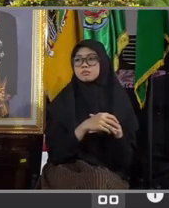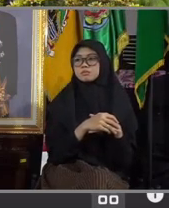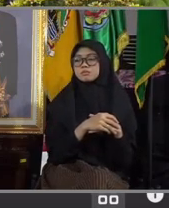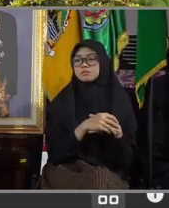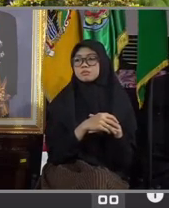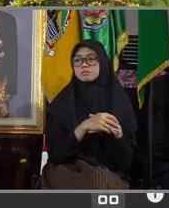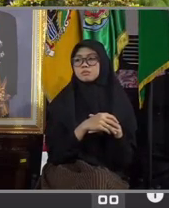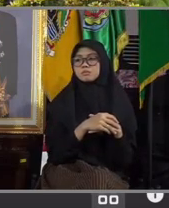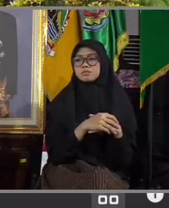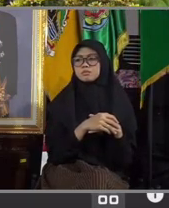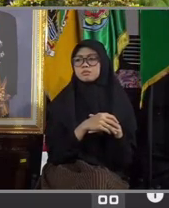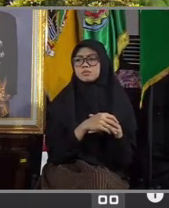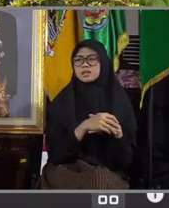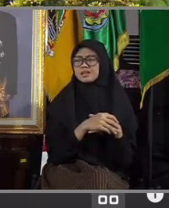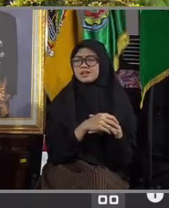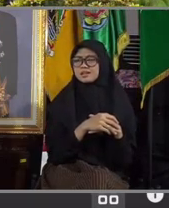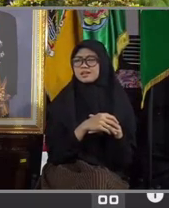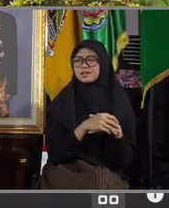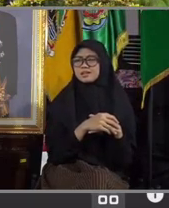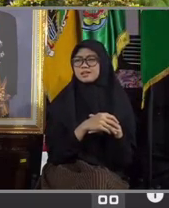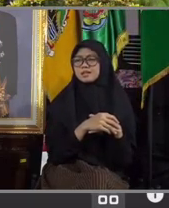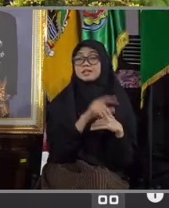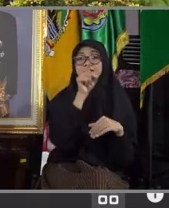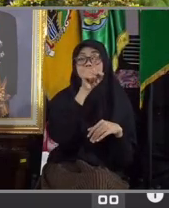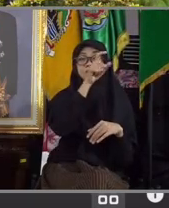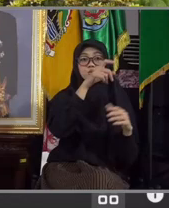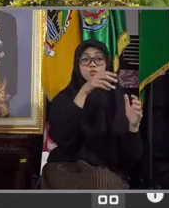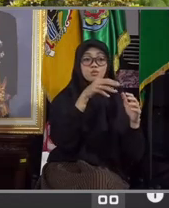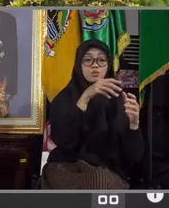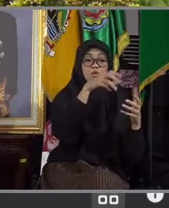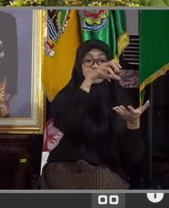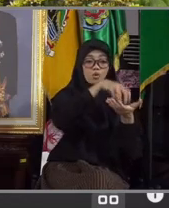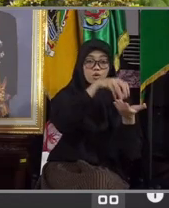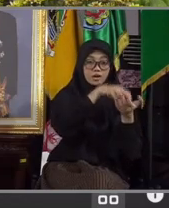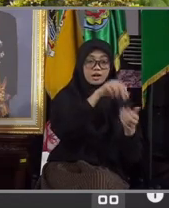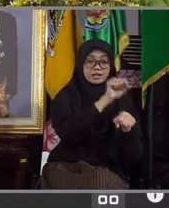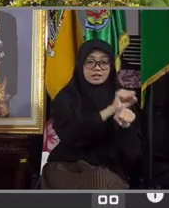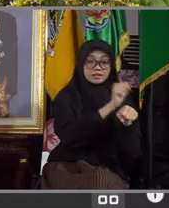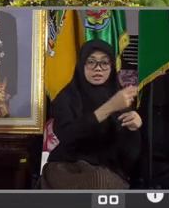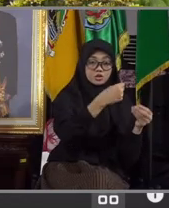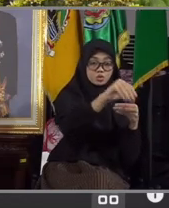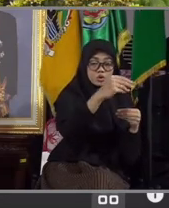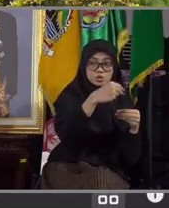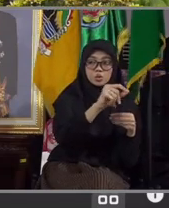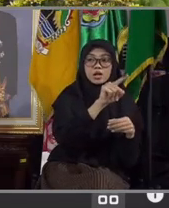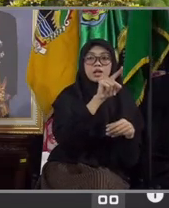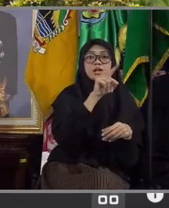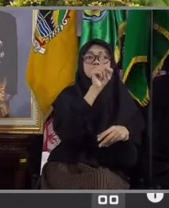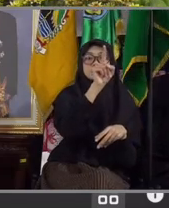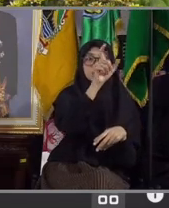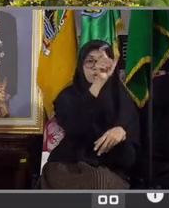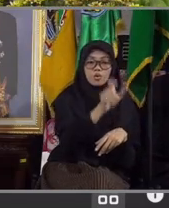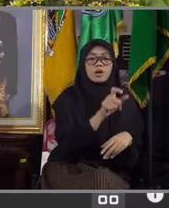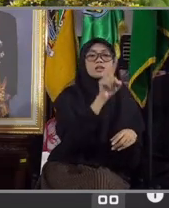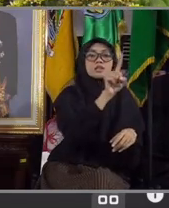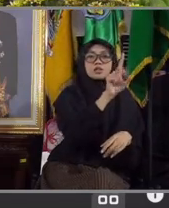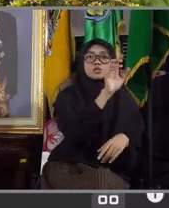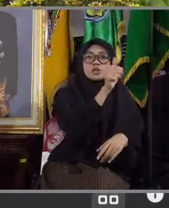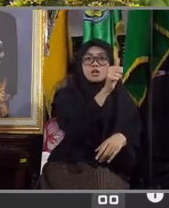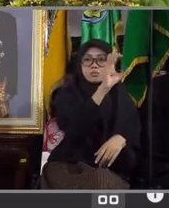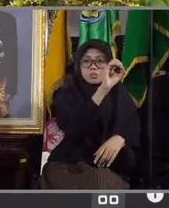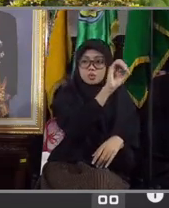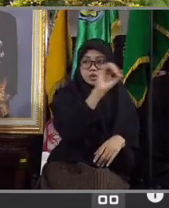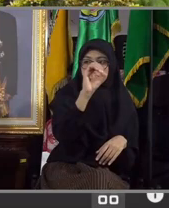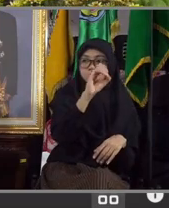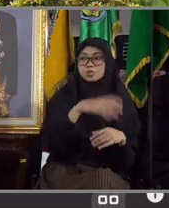maksud saya, per warung segitu, Pak. Per warung? 160.000. Ayo pengno warungnya piro, jadi semalam itu perputaran